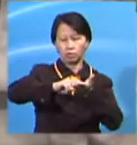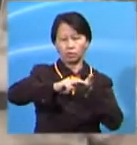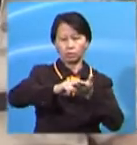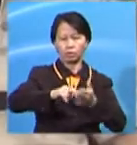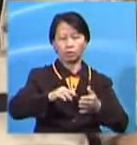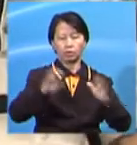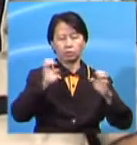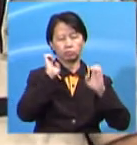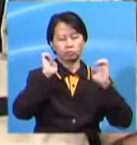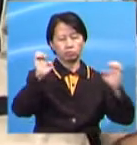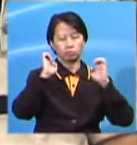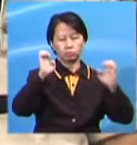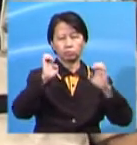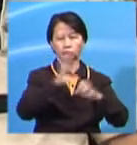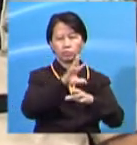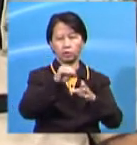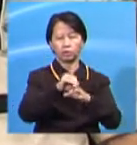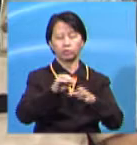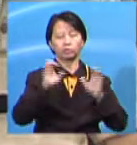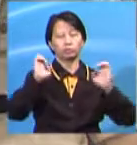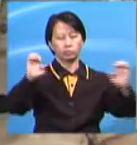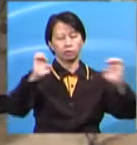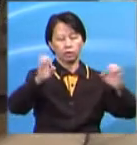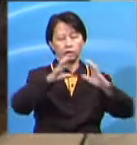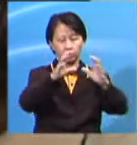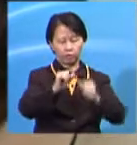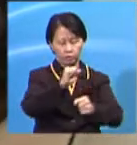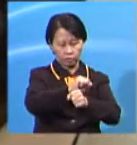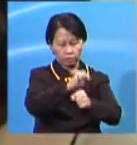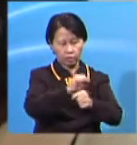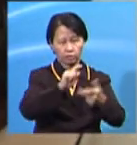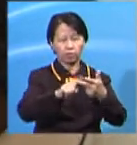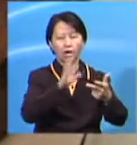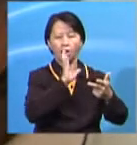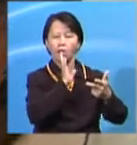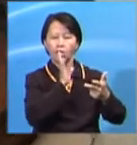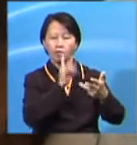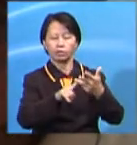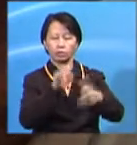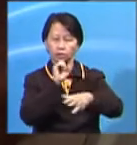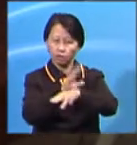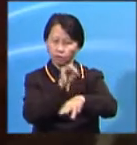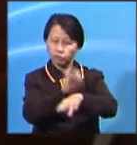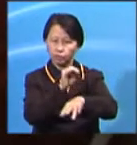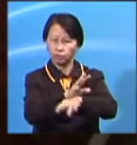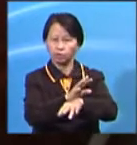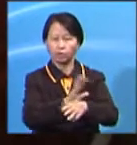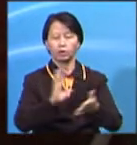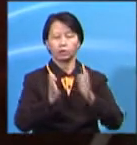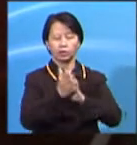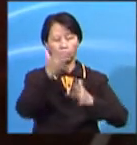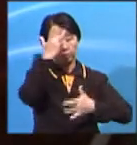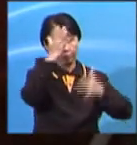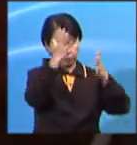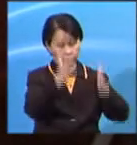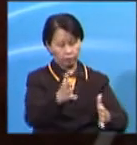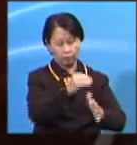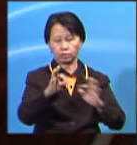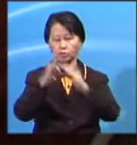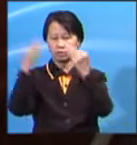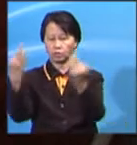Terapi pemulihan meliputi fisioterapi, cara kerja, pertuturan dan kaunseling. Justru pesakit dan